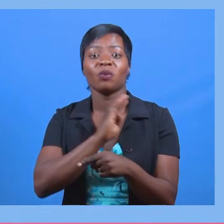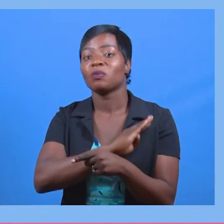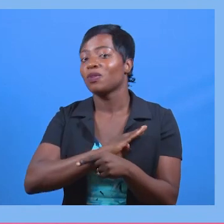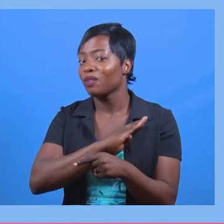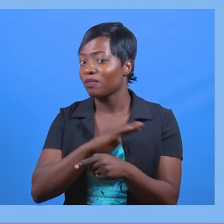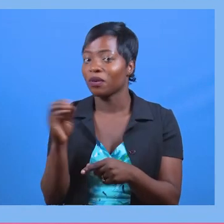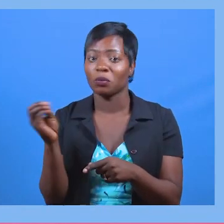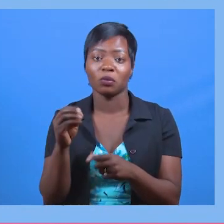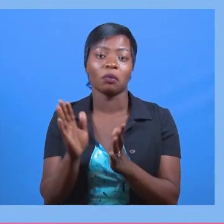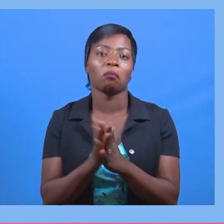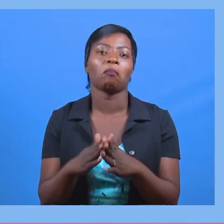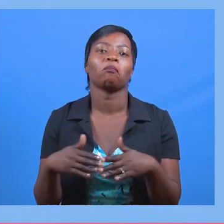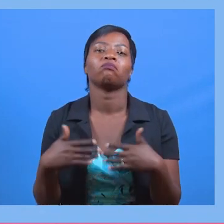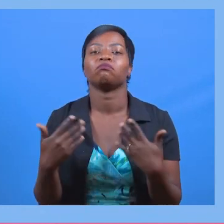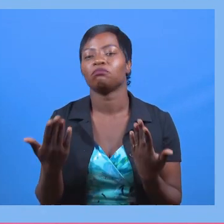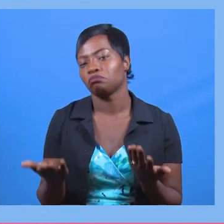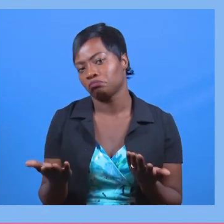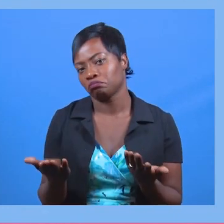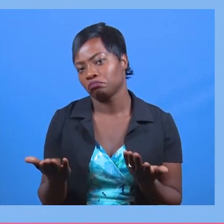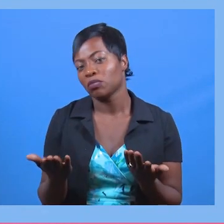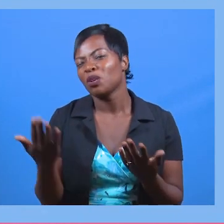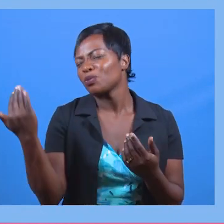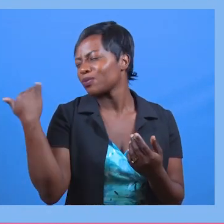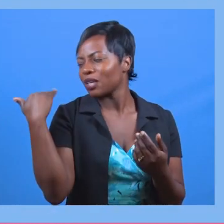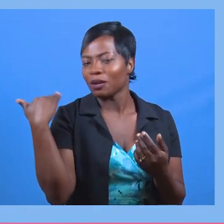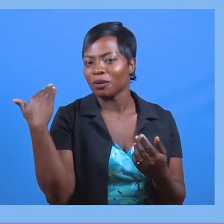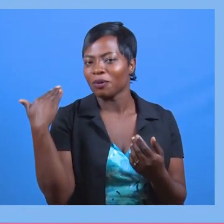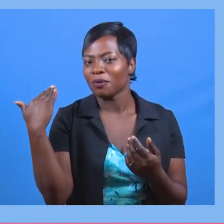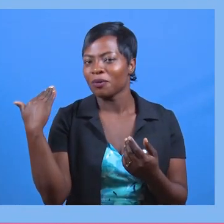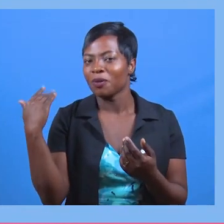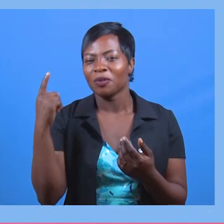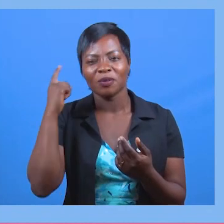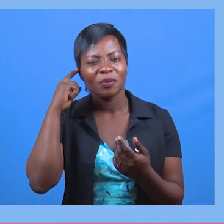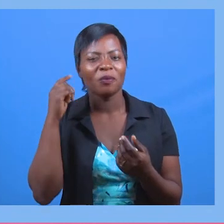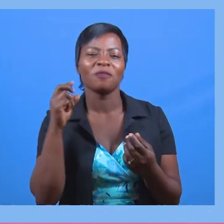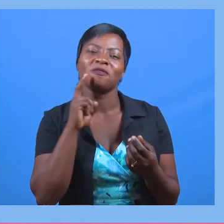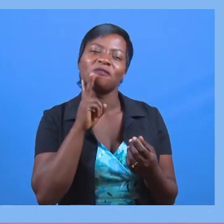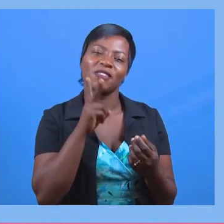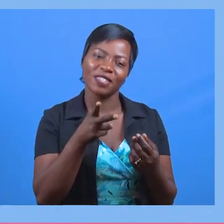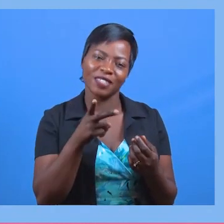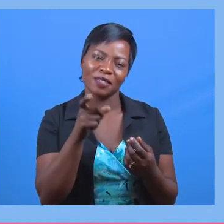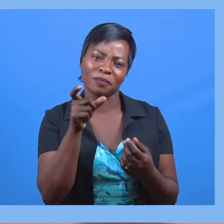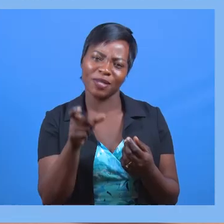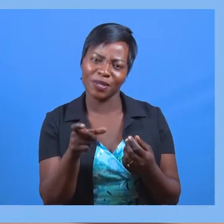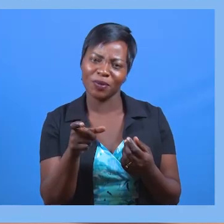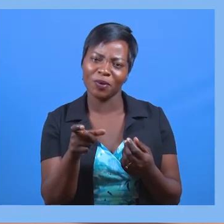Kareko munatarisa munoona kuti muenzi aiva munhu aiva